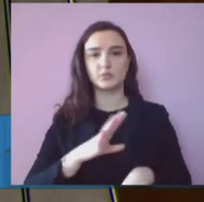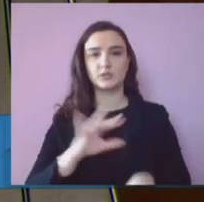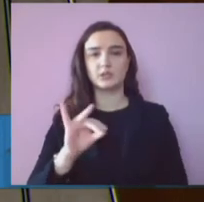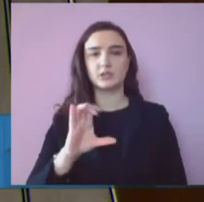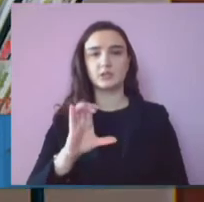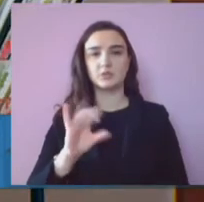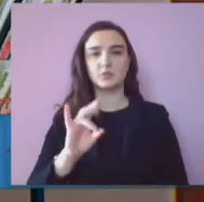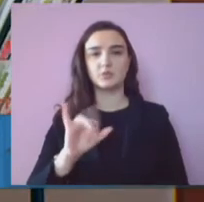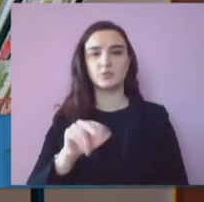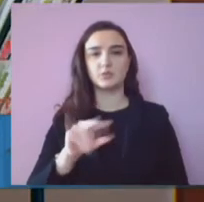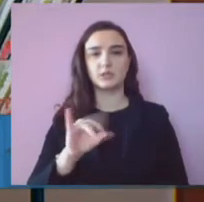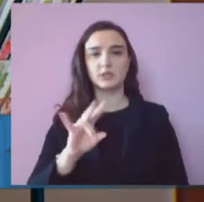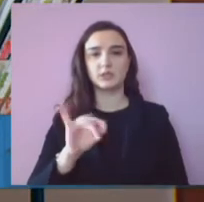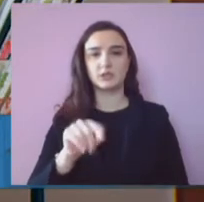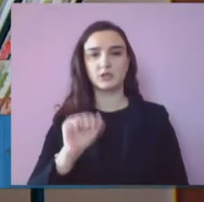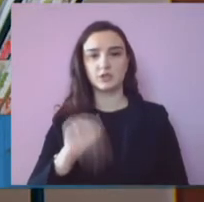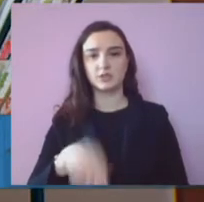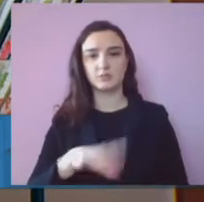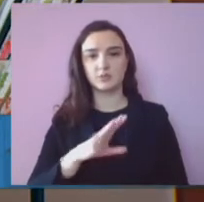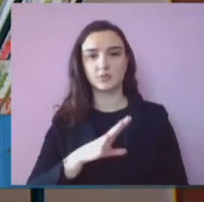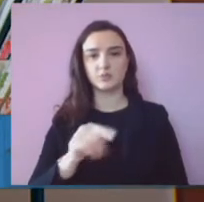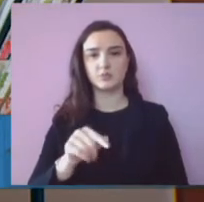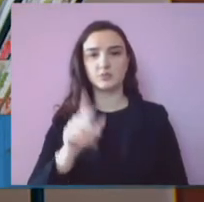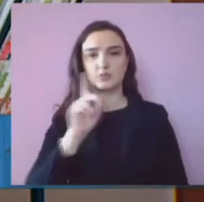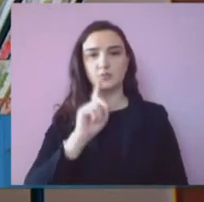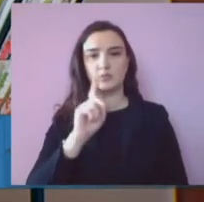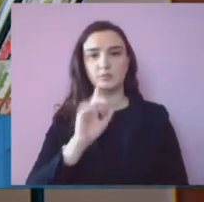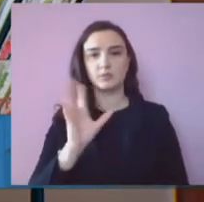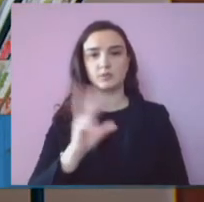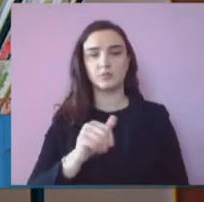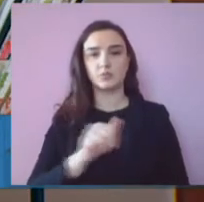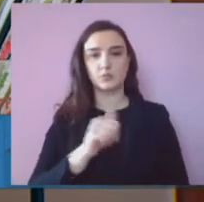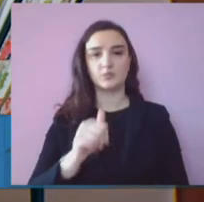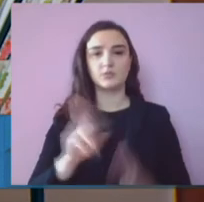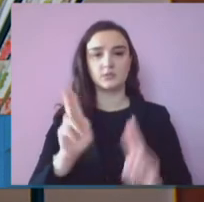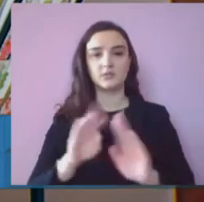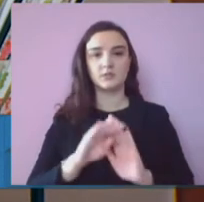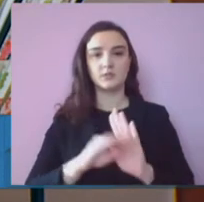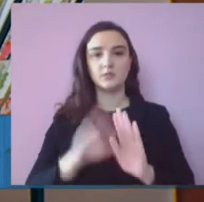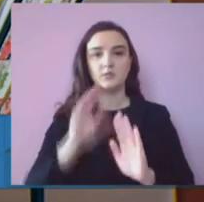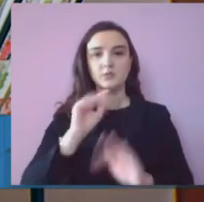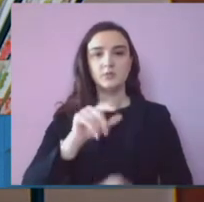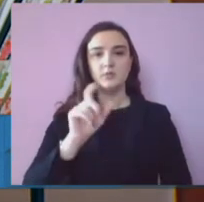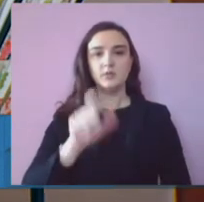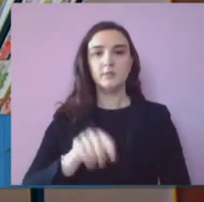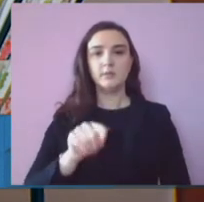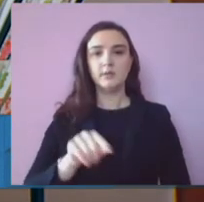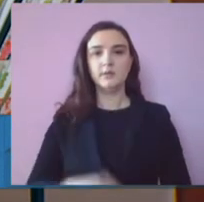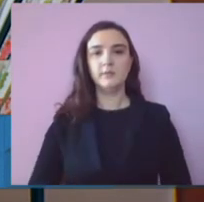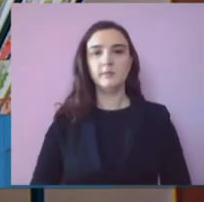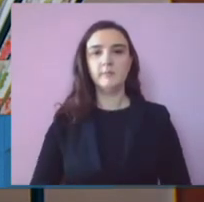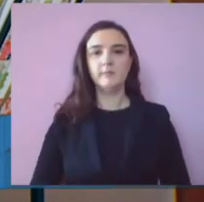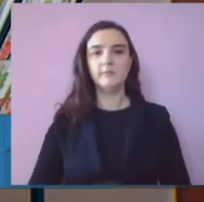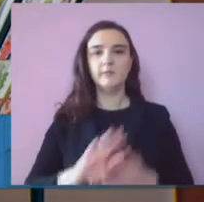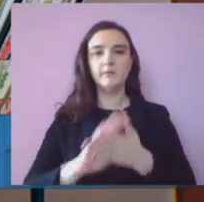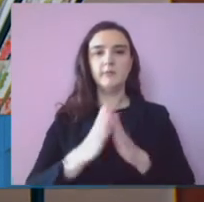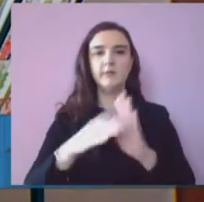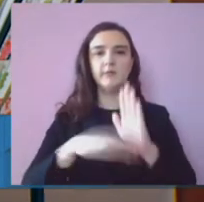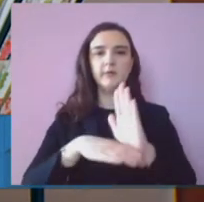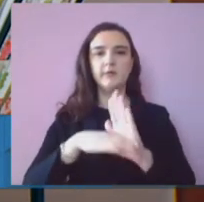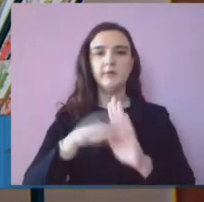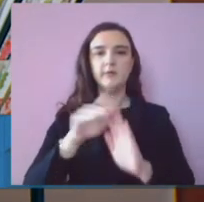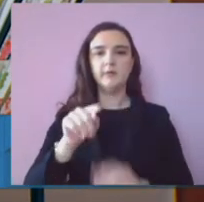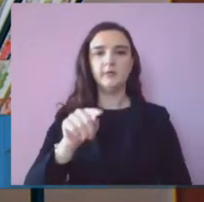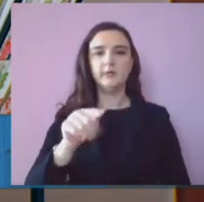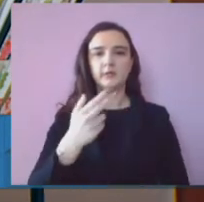მკურნალობა, ეს იქნება დროებითი როგორც წესი და როდესაც ადამიანის მდგომარეობა გაუმჯობესდება, ცხადია,